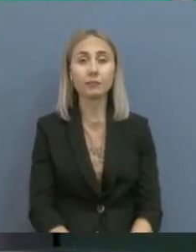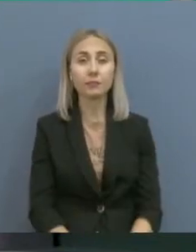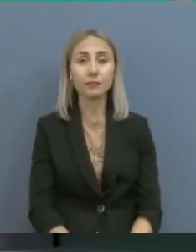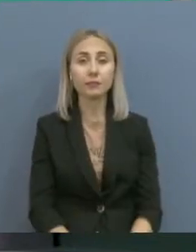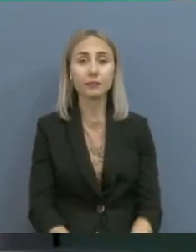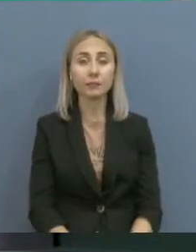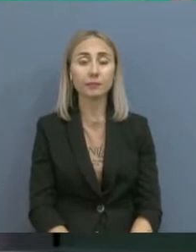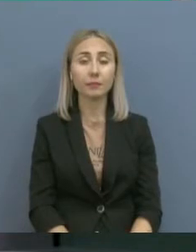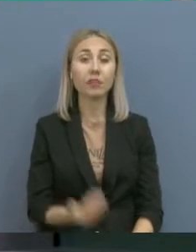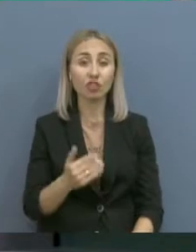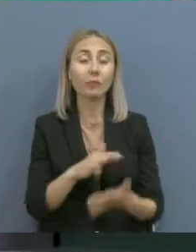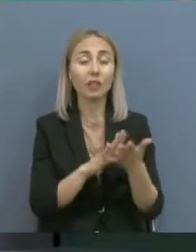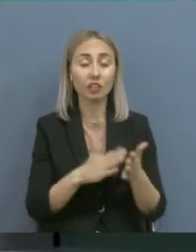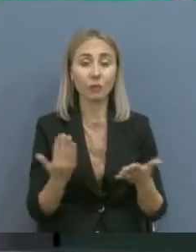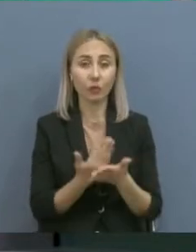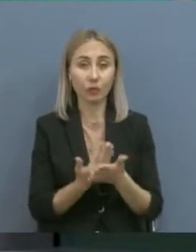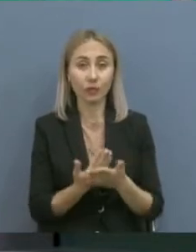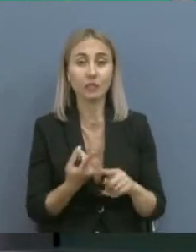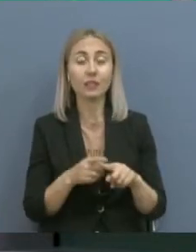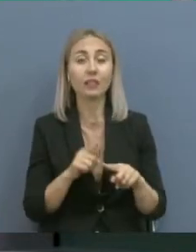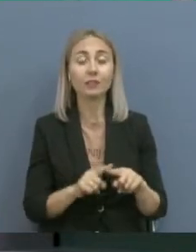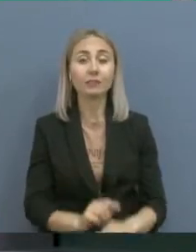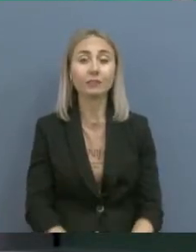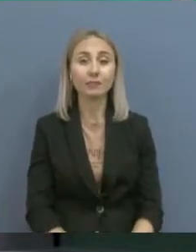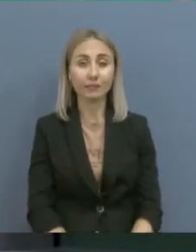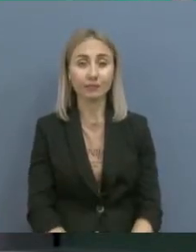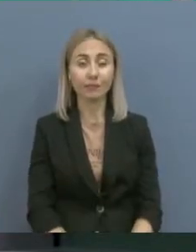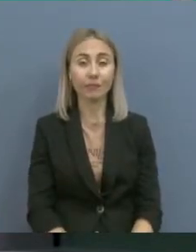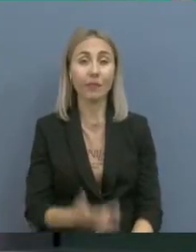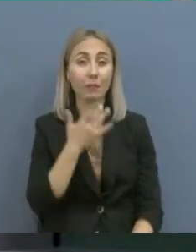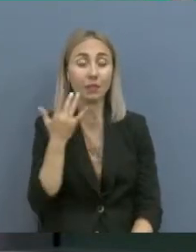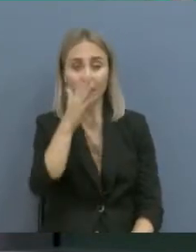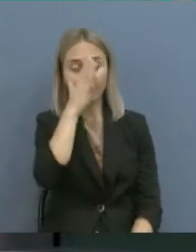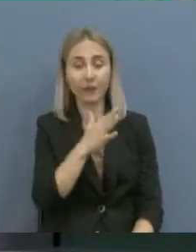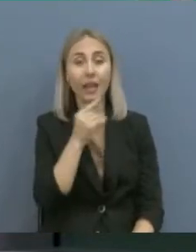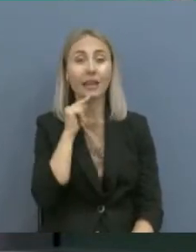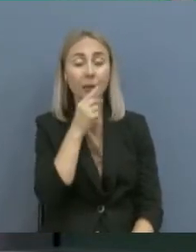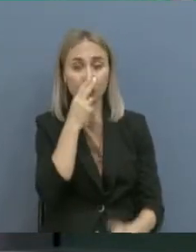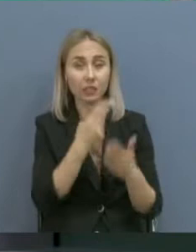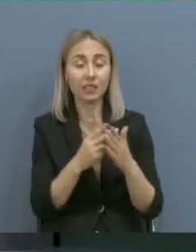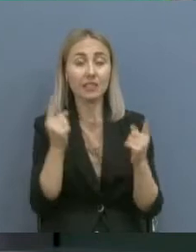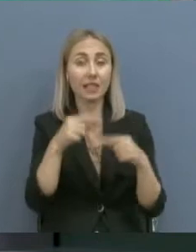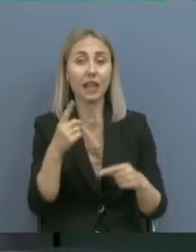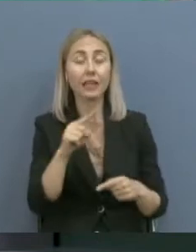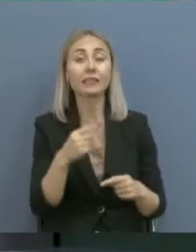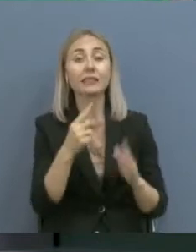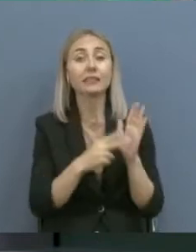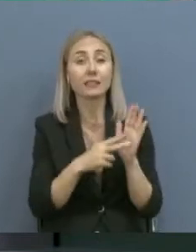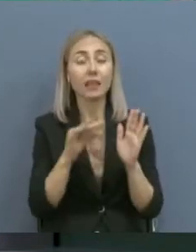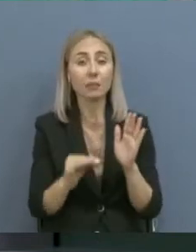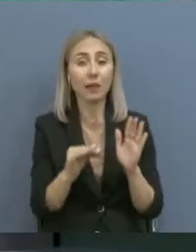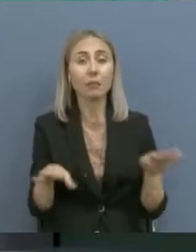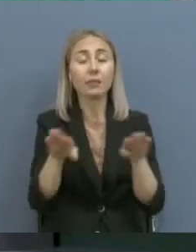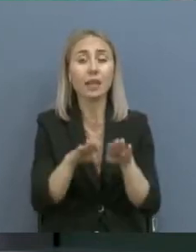Хабарымыз жалғастырамыз. Еліміздің жалпы ішкі өнімі 1,7%-ке төмендеп кеткен. Бүгін үкімет еліміздің 5 айдағы